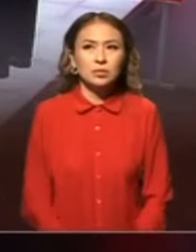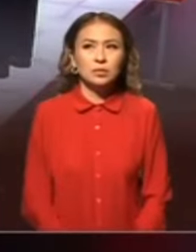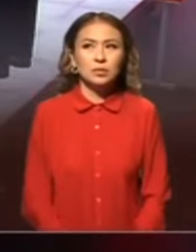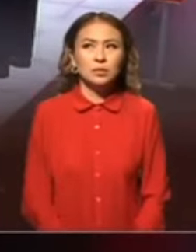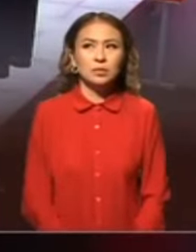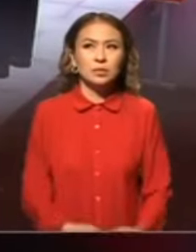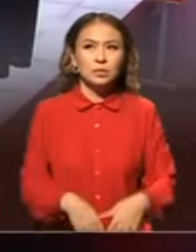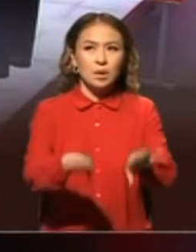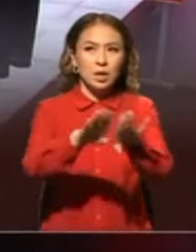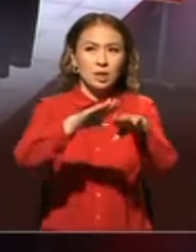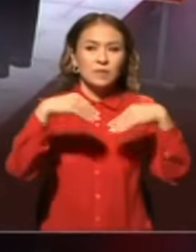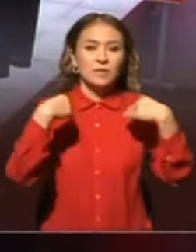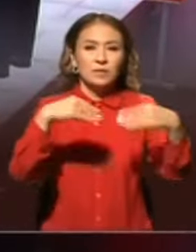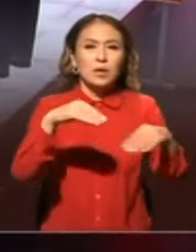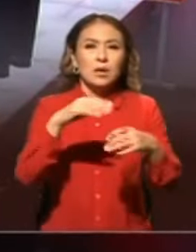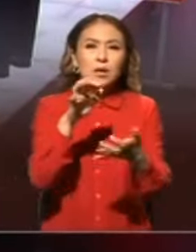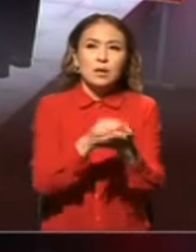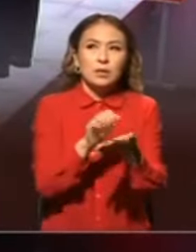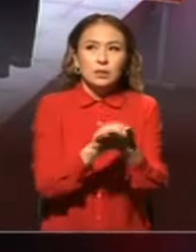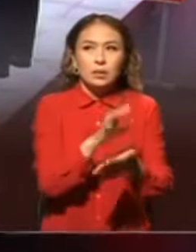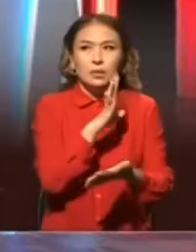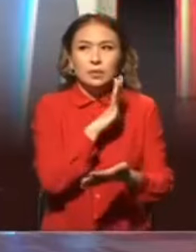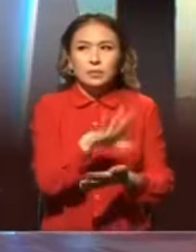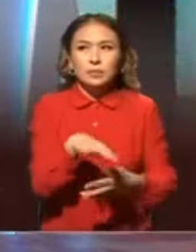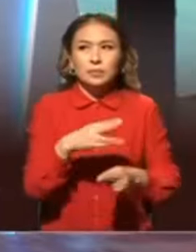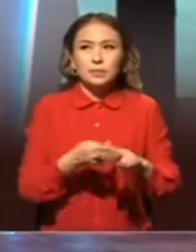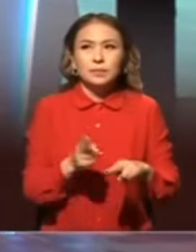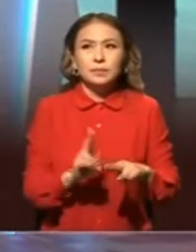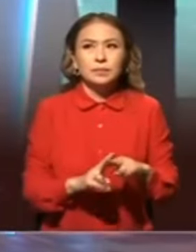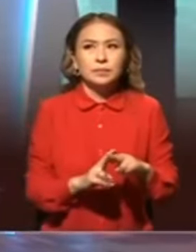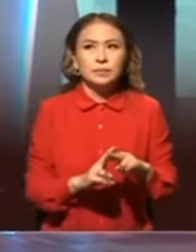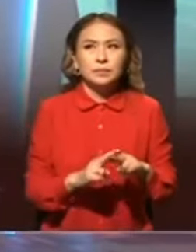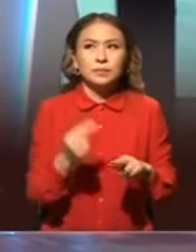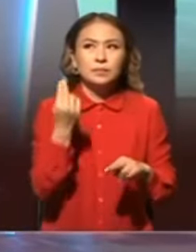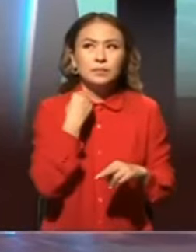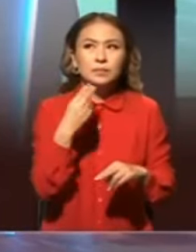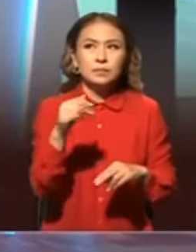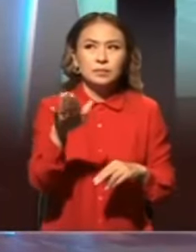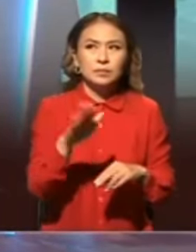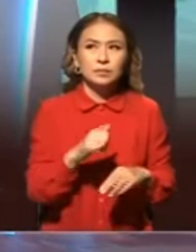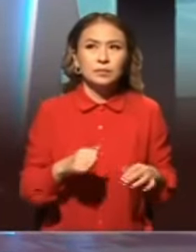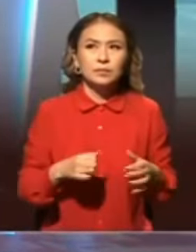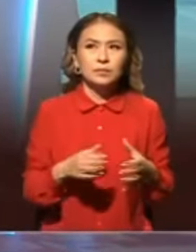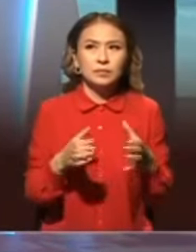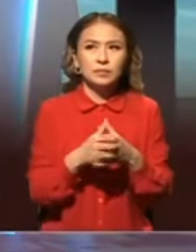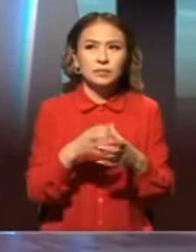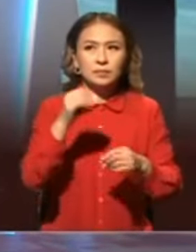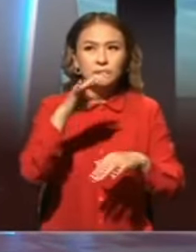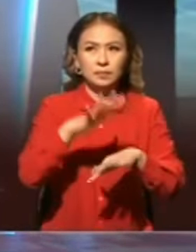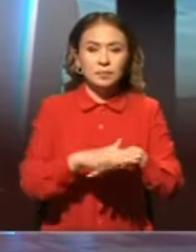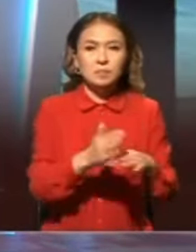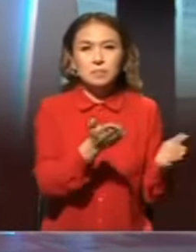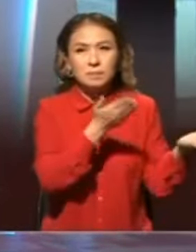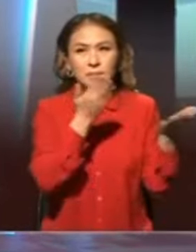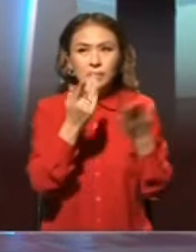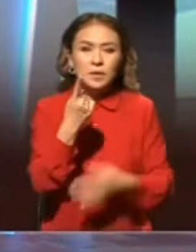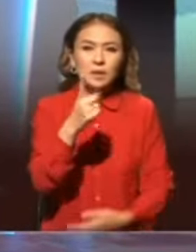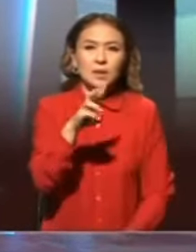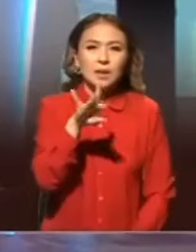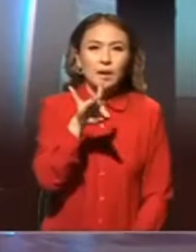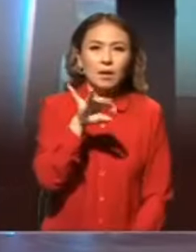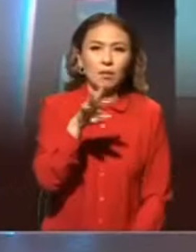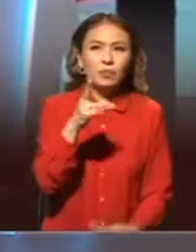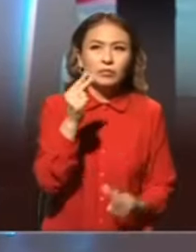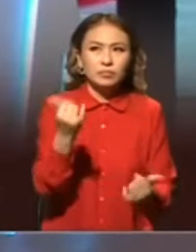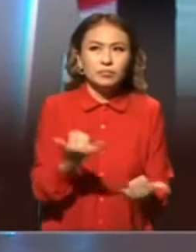бе деп? 55-60 миллиард теңгеге жуық қарыз қаражаты уже кепілдікке берілді. Жаңағы айтып отырған банктерді шақырамыз, 1 триллион теңге береміз